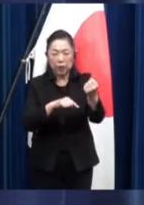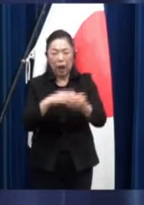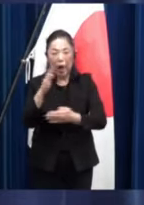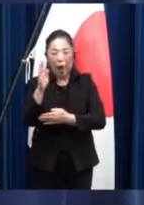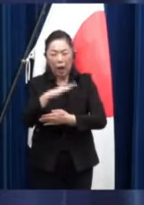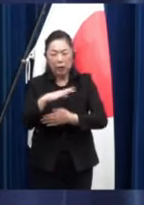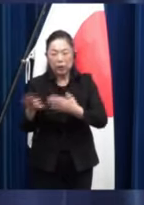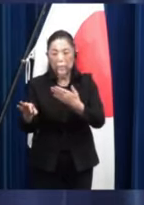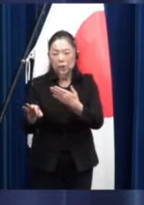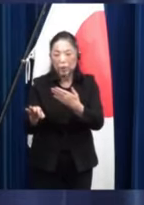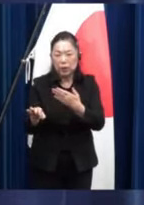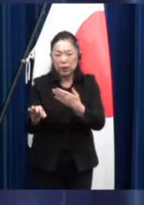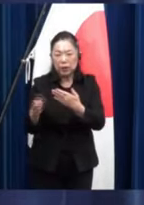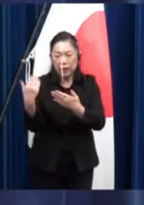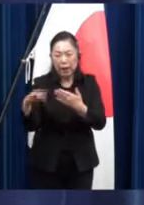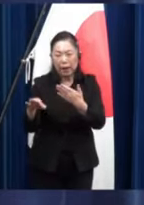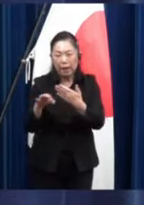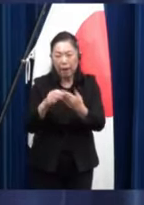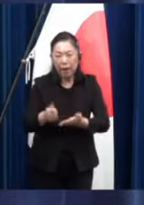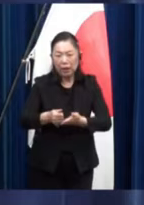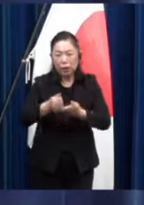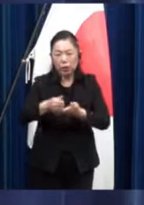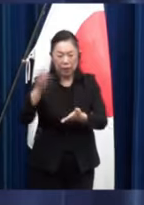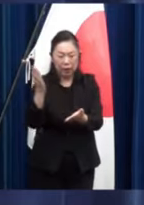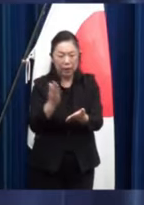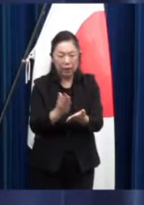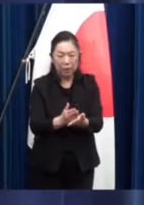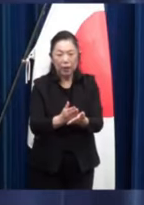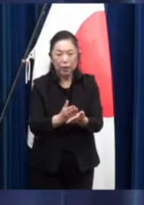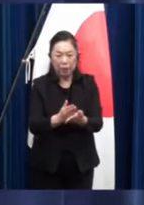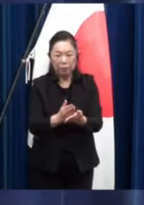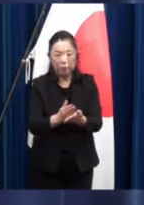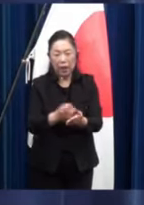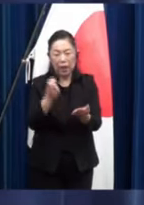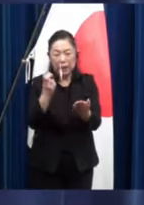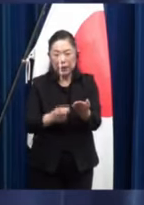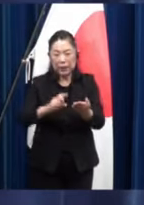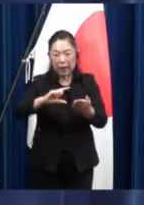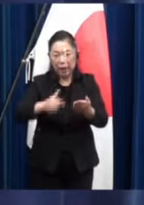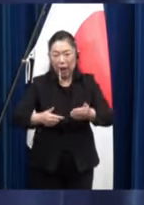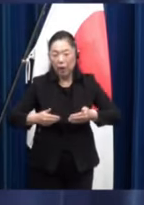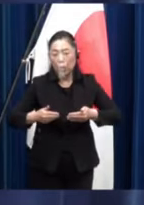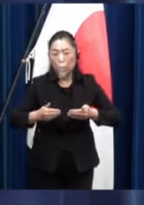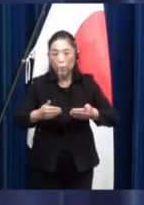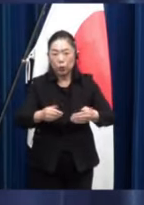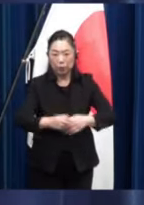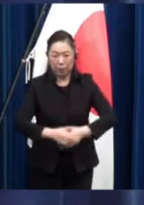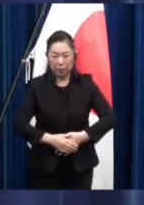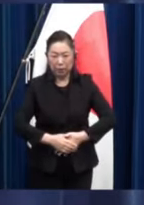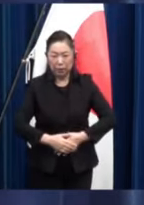って規制改革を全力で進みます。国民の